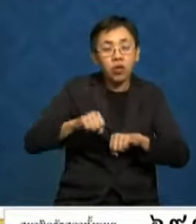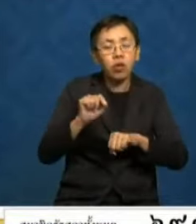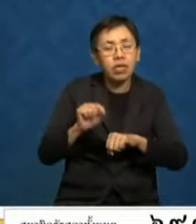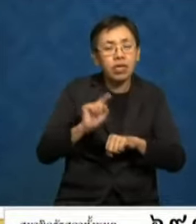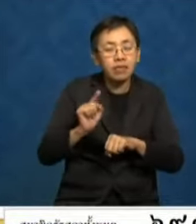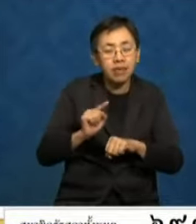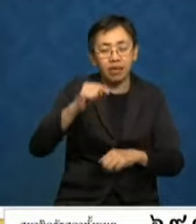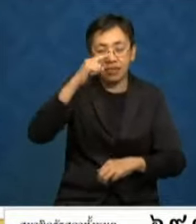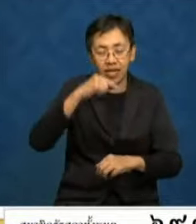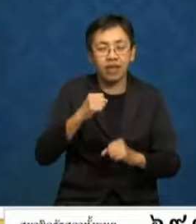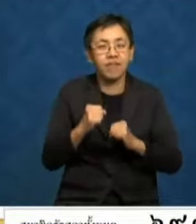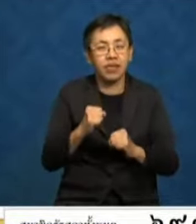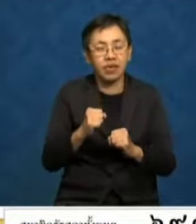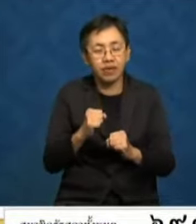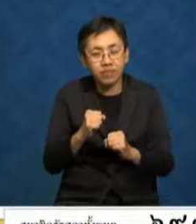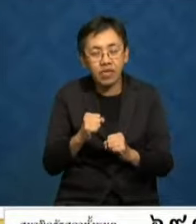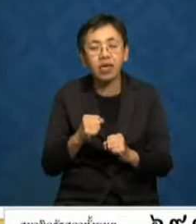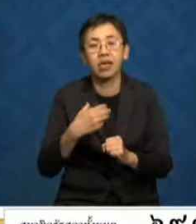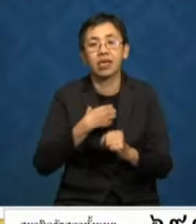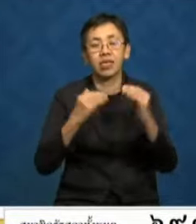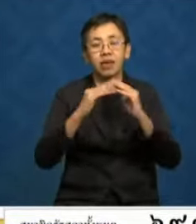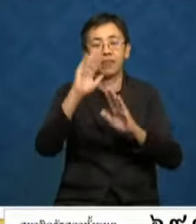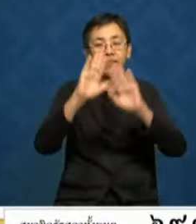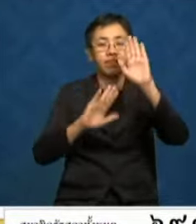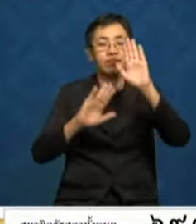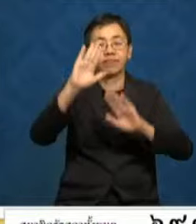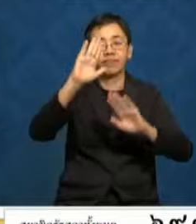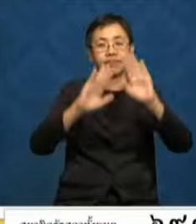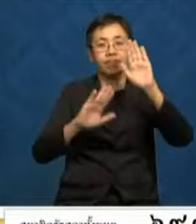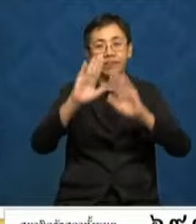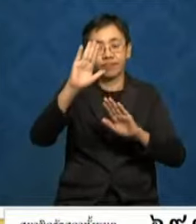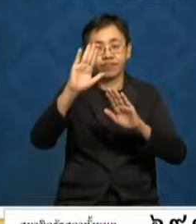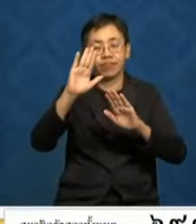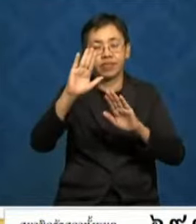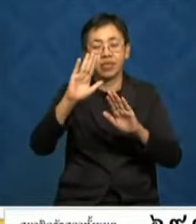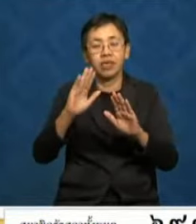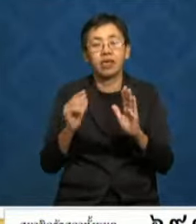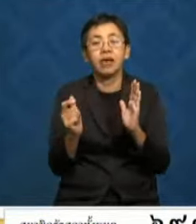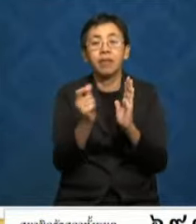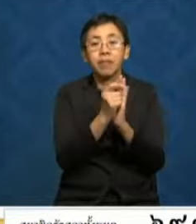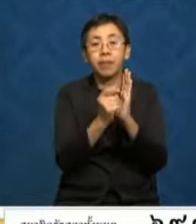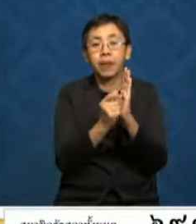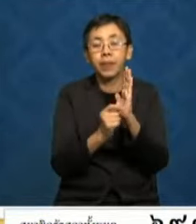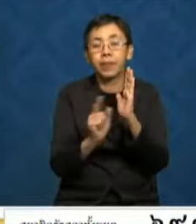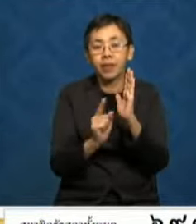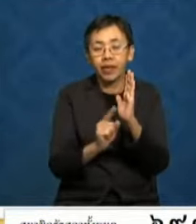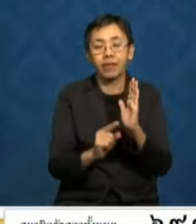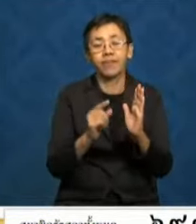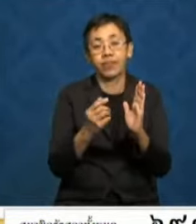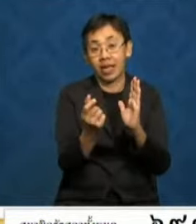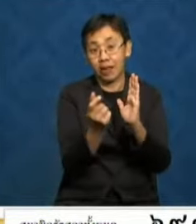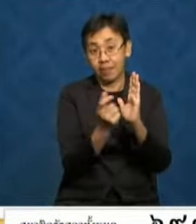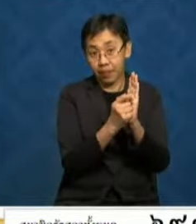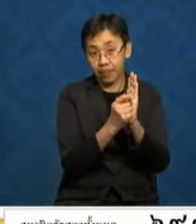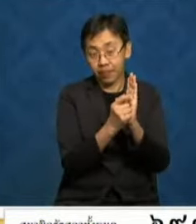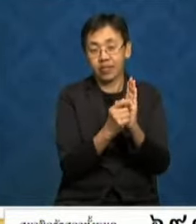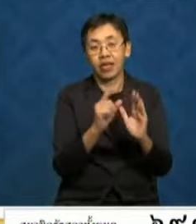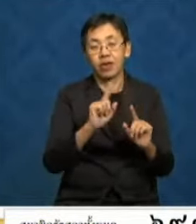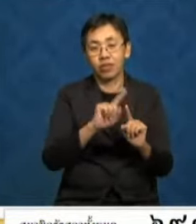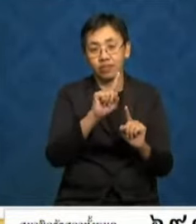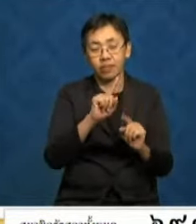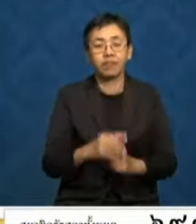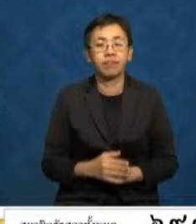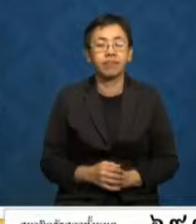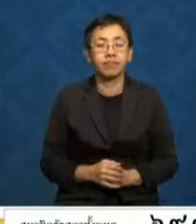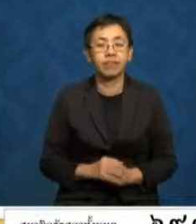มุ่งมั่นของไทยต่อหลักการของประชาธิปไตยครับมีการระบุในข้อแรกของหัวข้อแรก